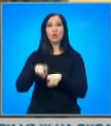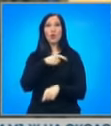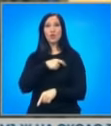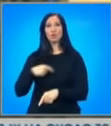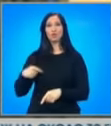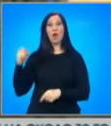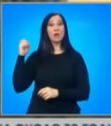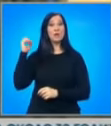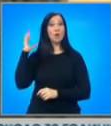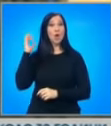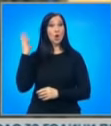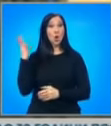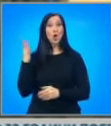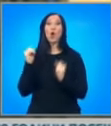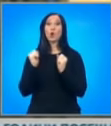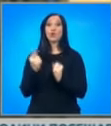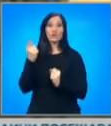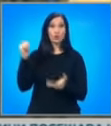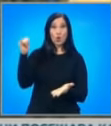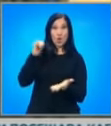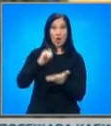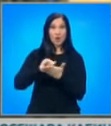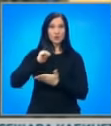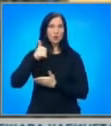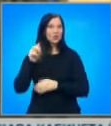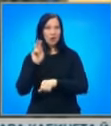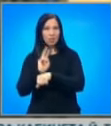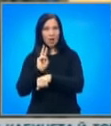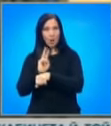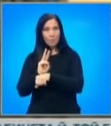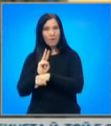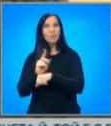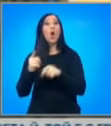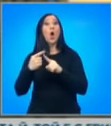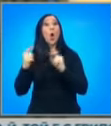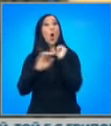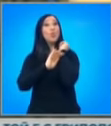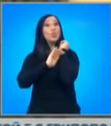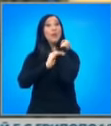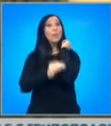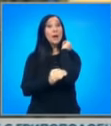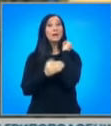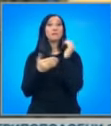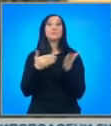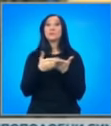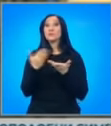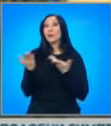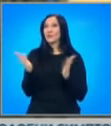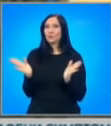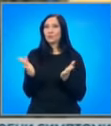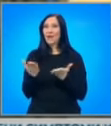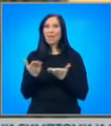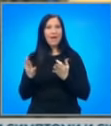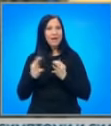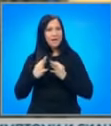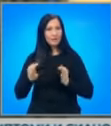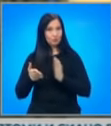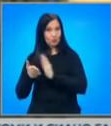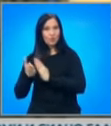национален герой, като очакването е той да кацне утре на обяд от Дубай, за където стана ясно, че вече